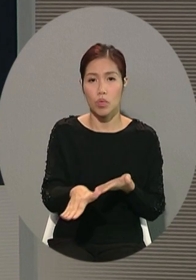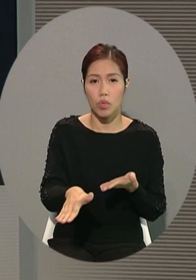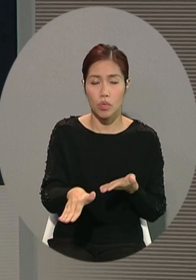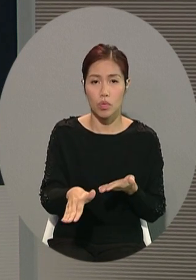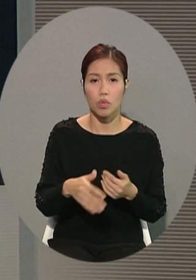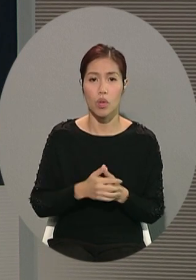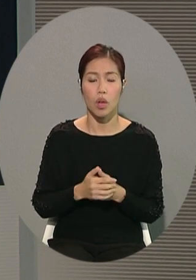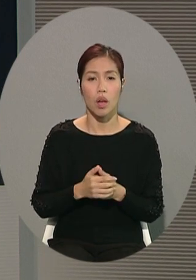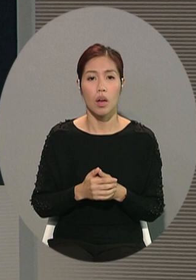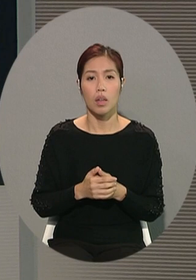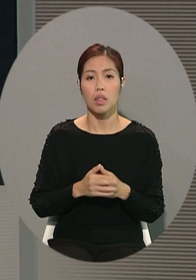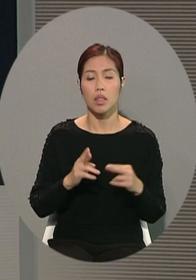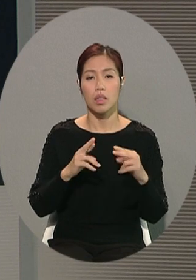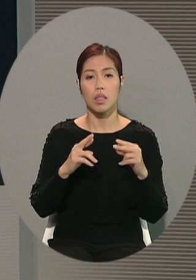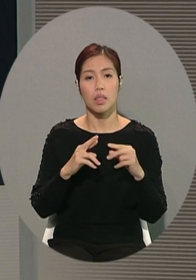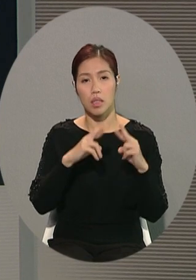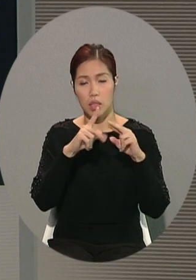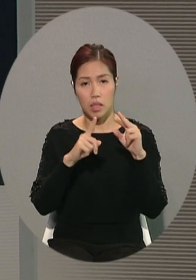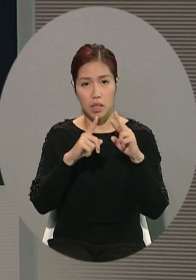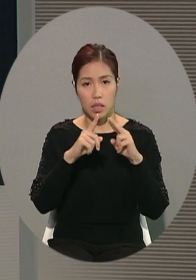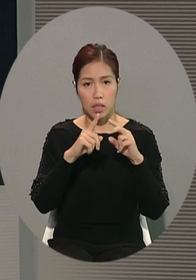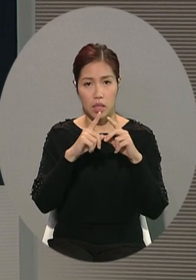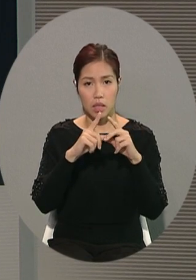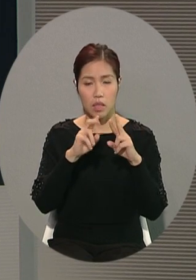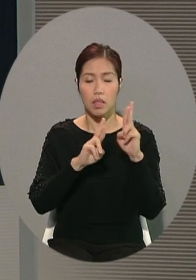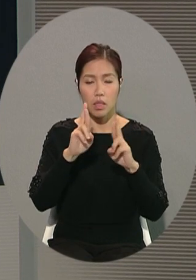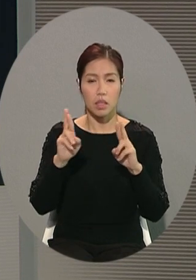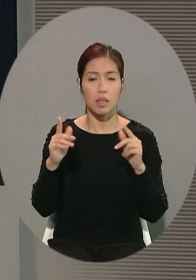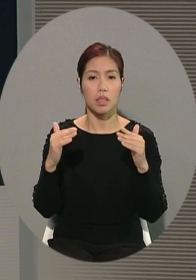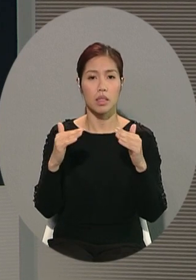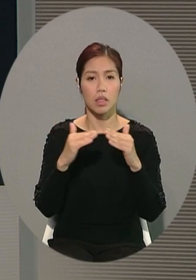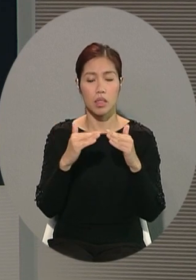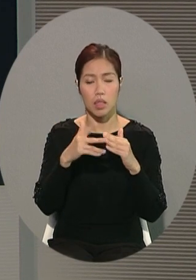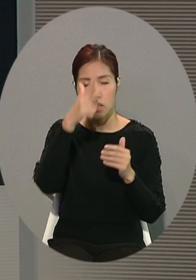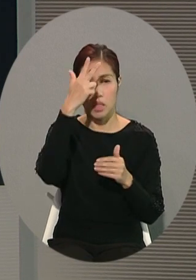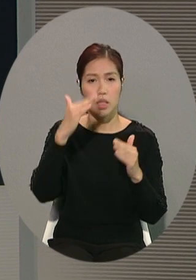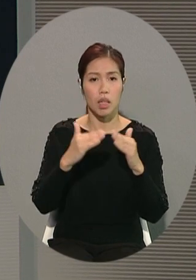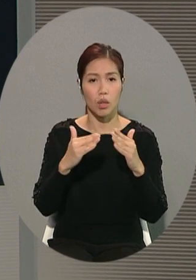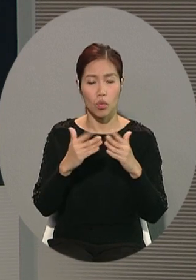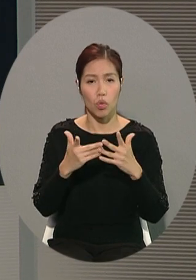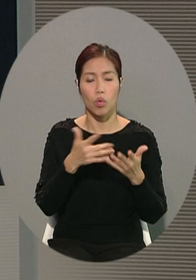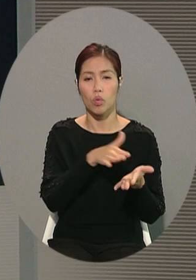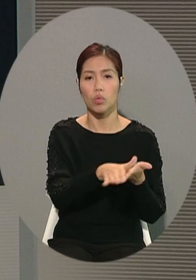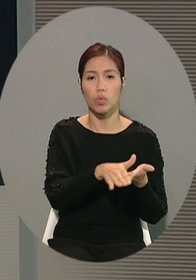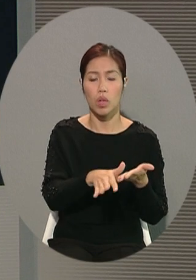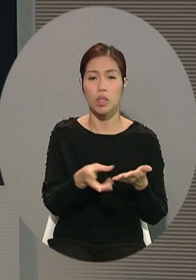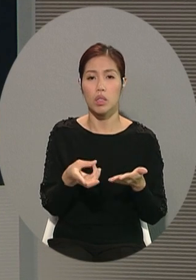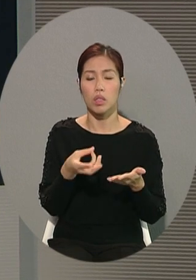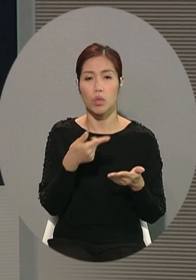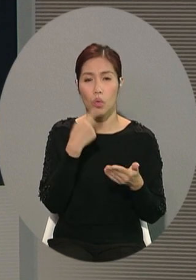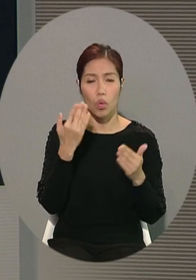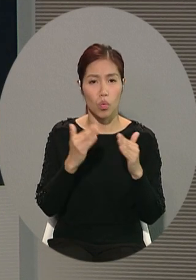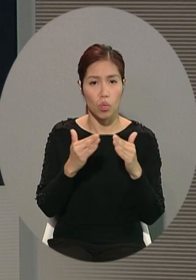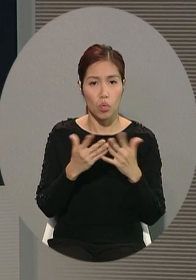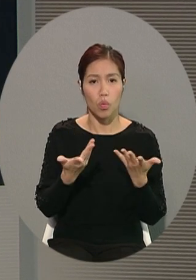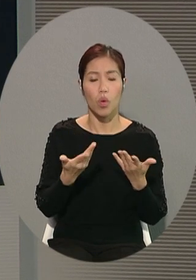區議會嘅時代咧，小紅館咧其實就消失咗喺嗰個嘅政府嘅議程裡面嘅。咁呢一屆裡面咧，政府再